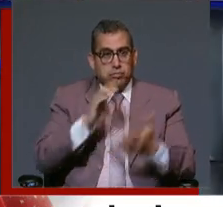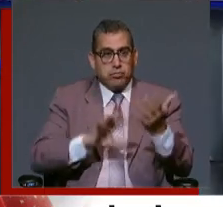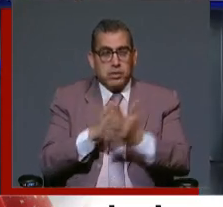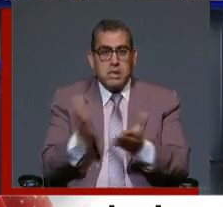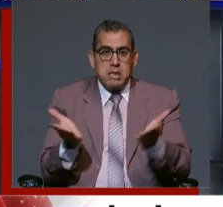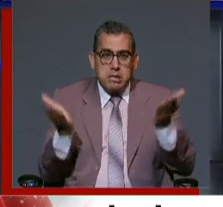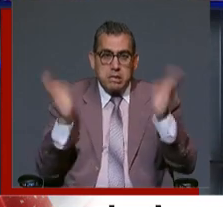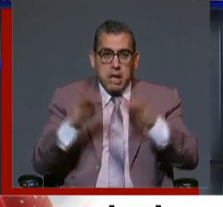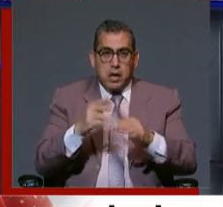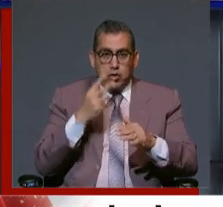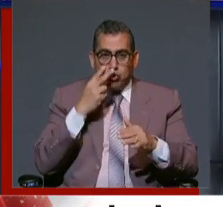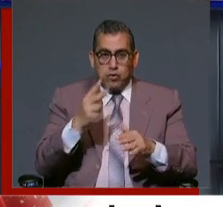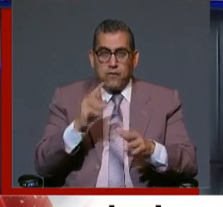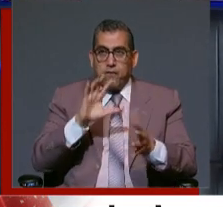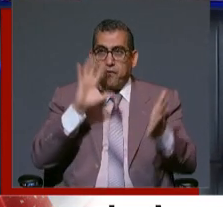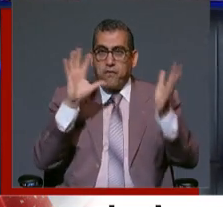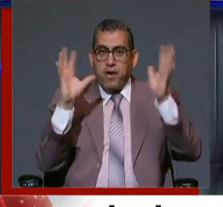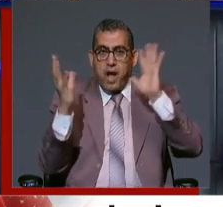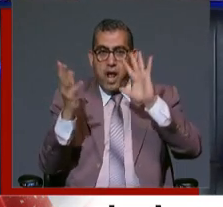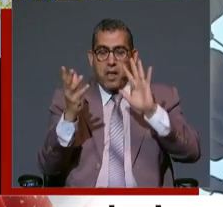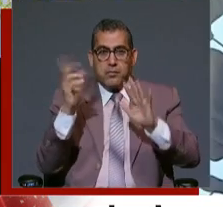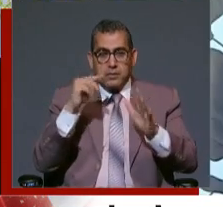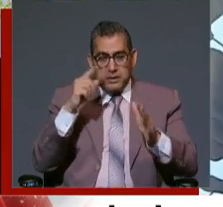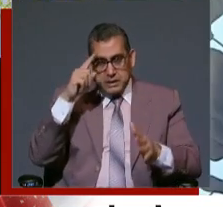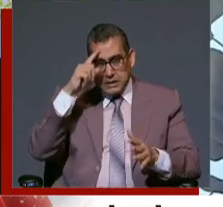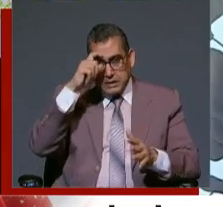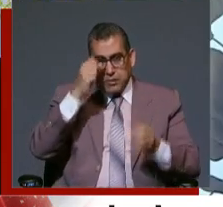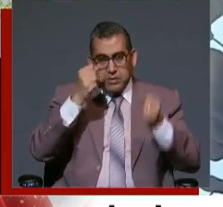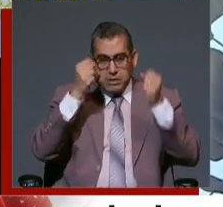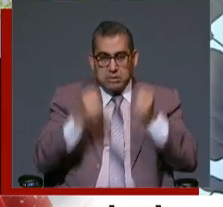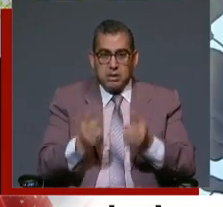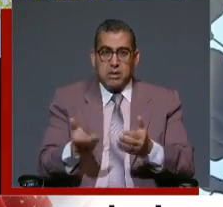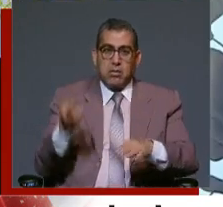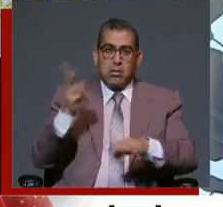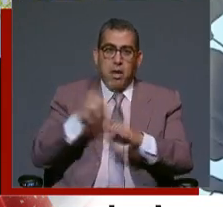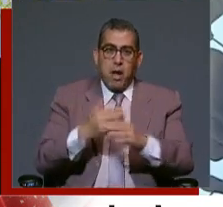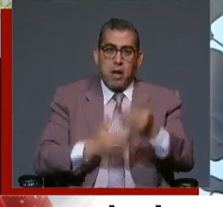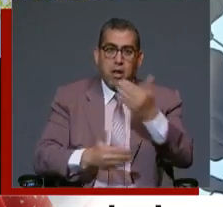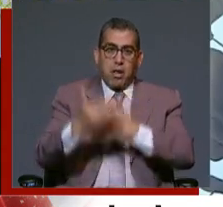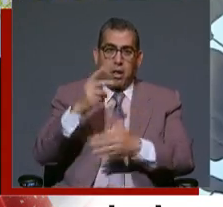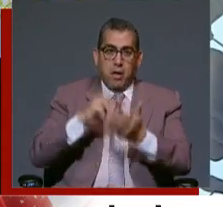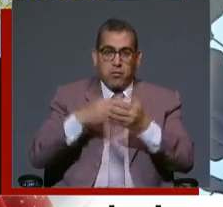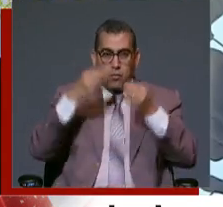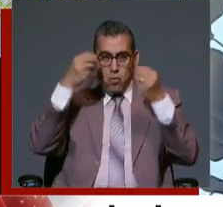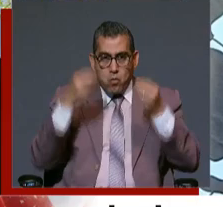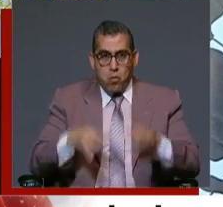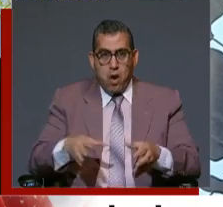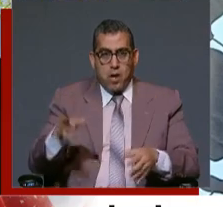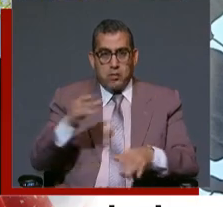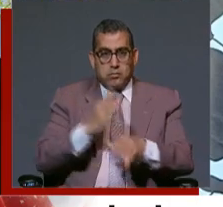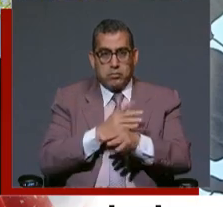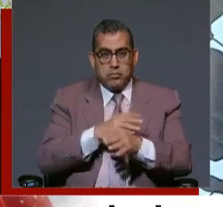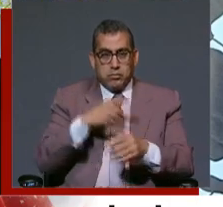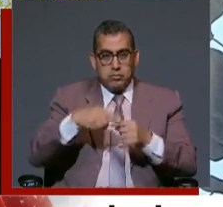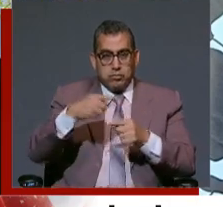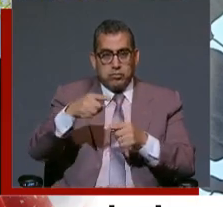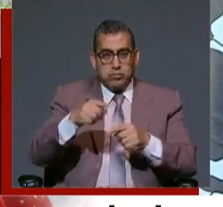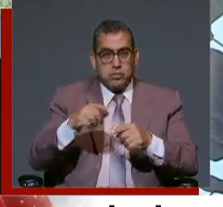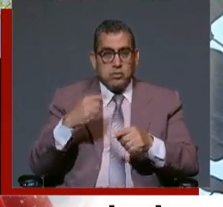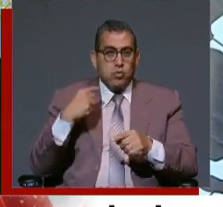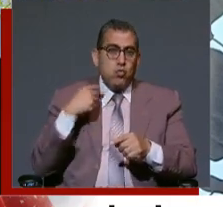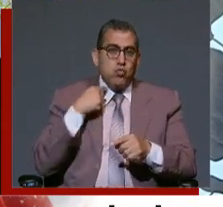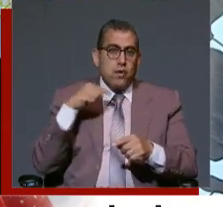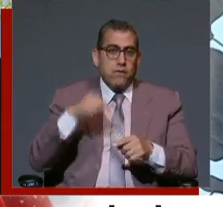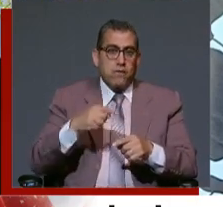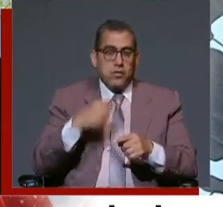إلى المشهد العالمي تعقيدات غير مسبوقة تظهر آثارها في اضطرابات حادة